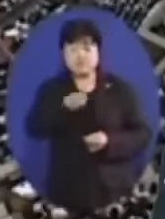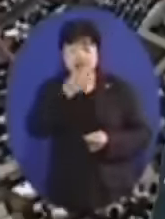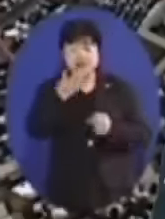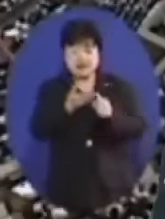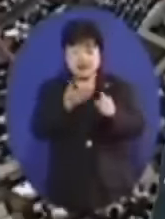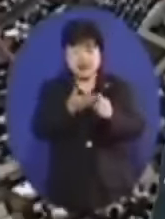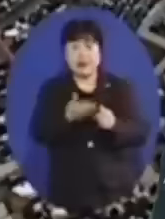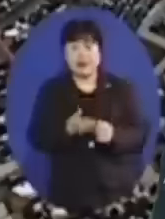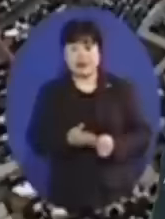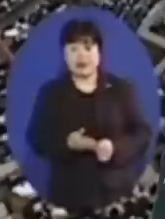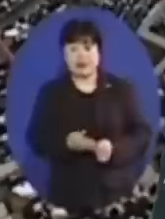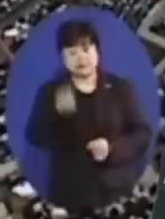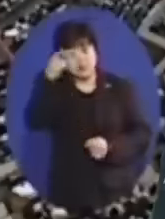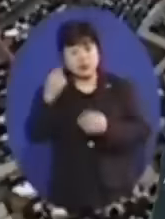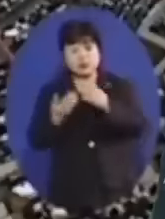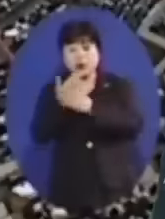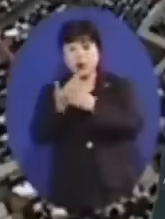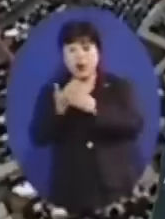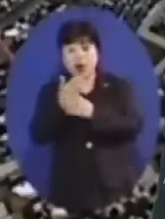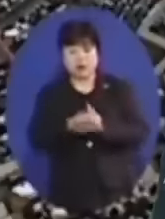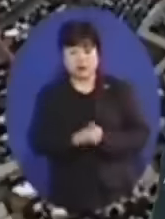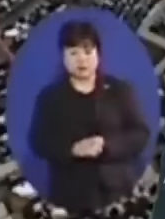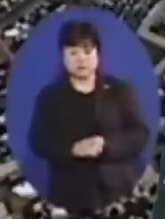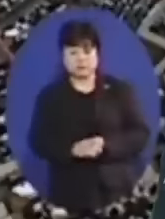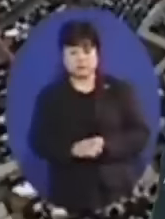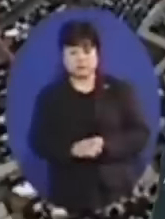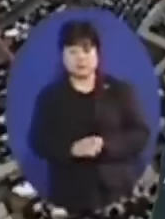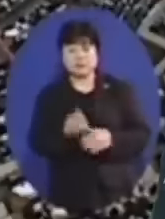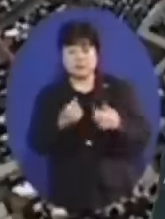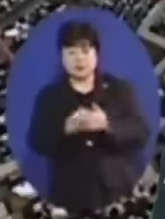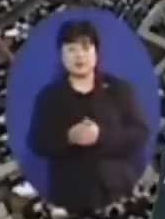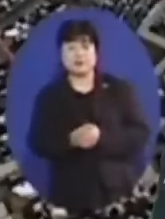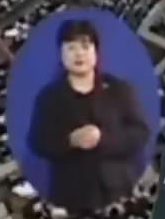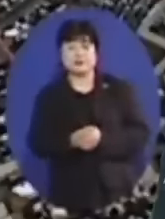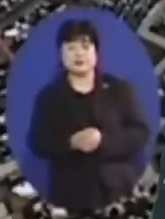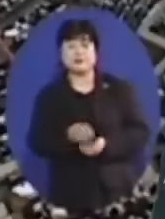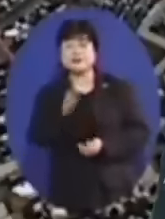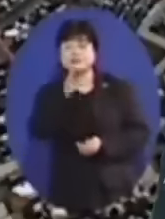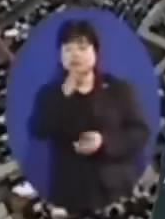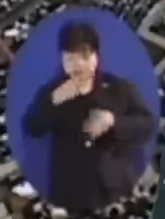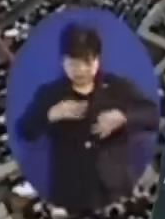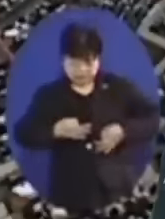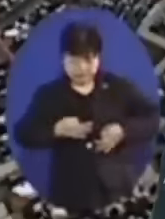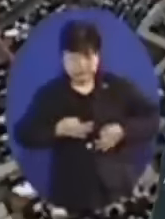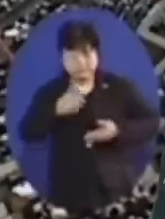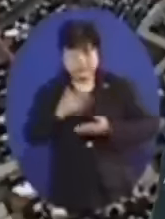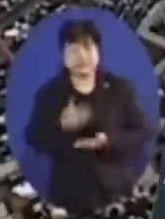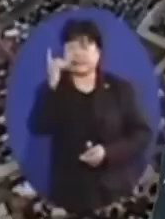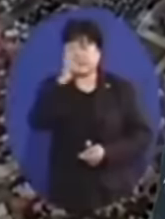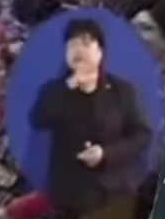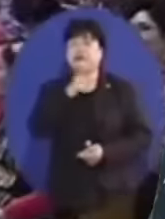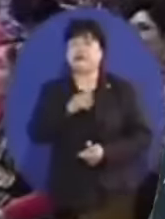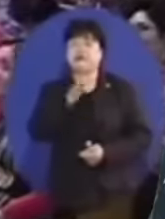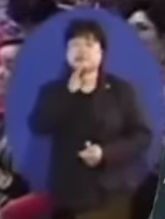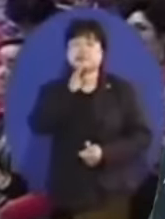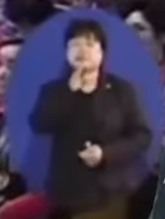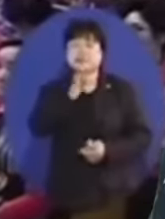자꾸 그런 생각이 떠오르게 합니다. 그래서 그러면 그렇지 내가 무엇이 할 때겠느냐?